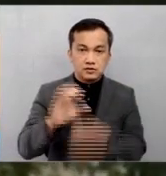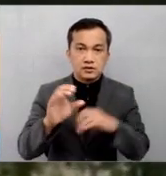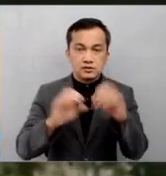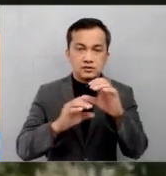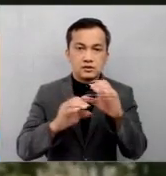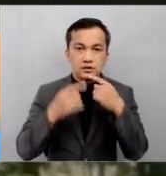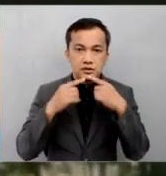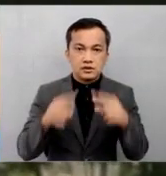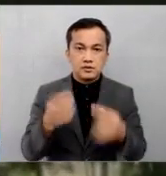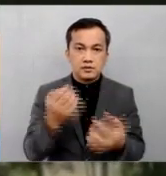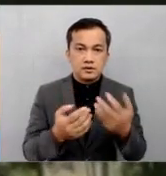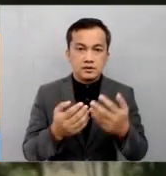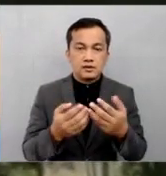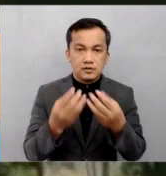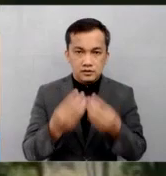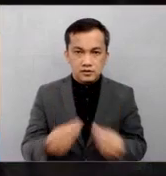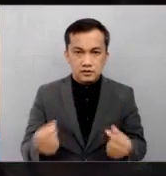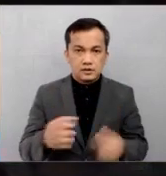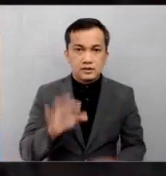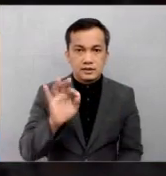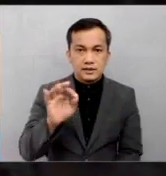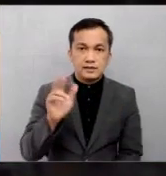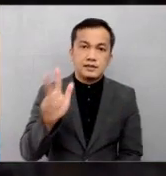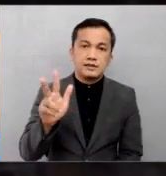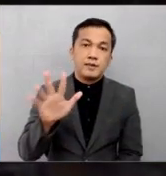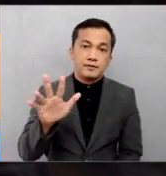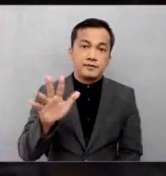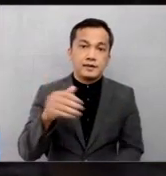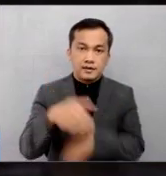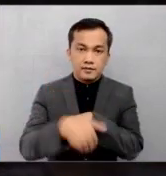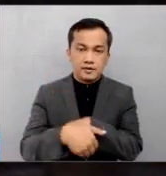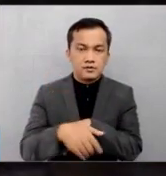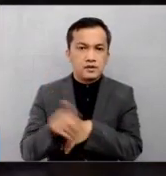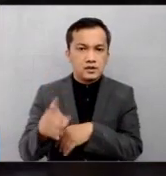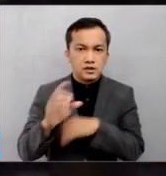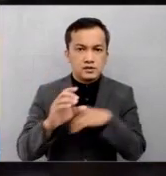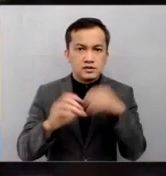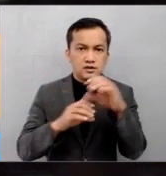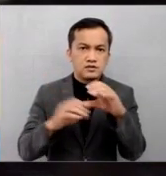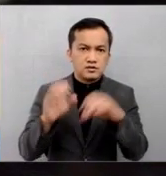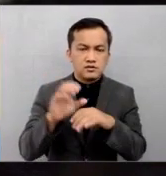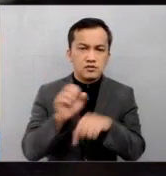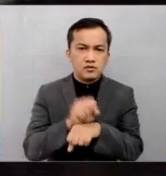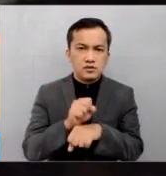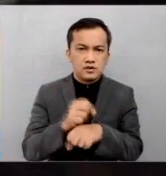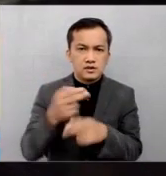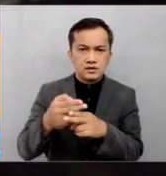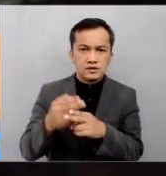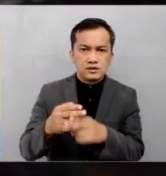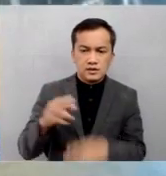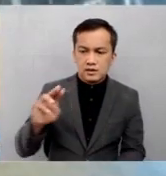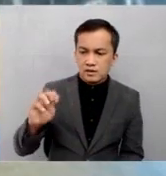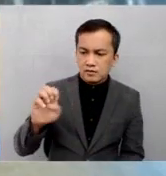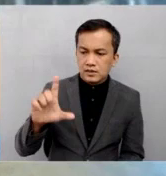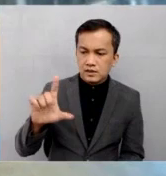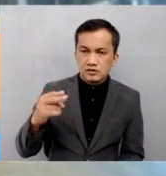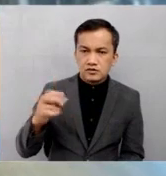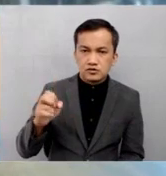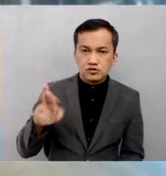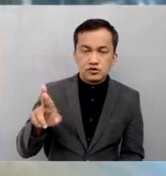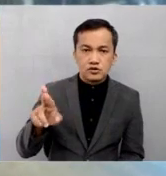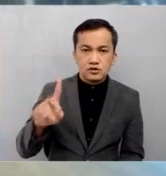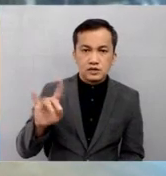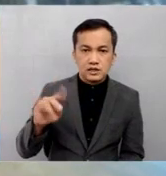out ng 9:35 ng gabi. Isang construction worker na kinilalang si Melchor Macaladia de la Cruz,